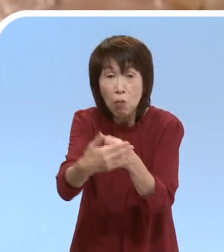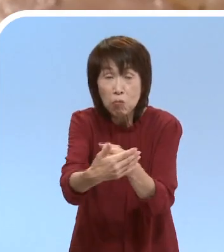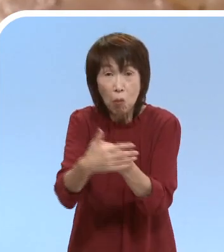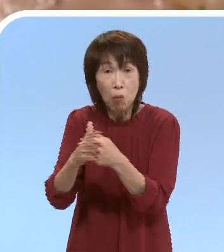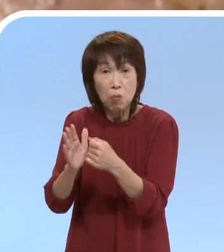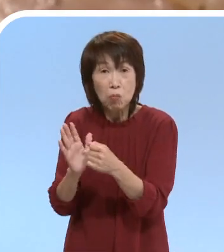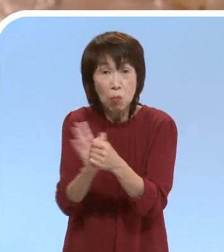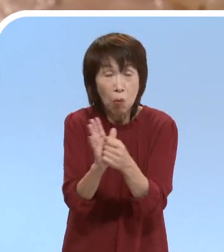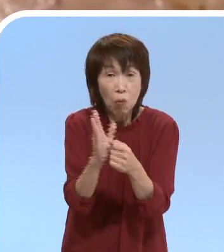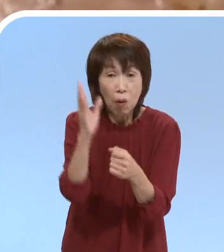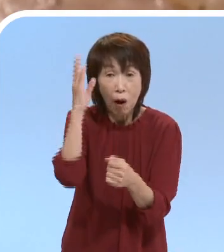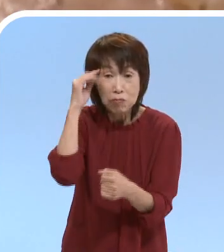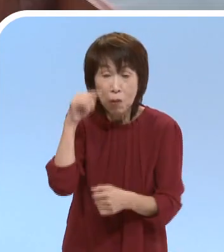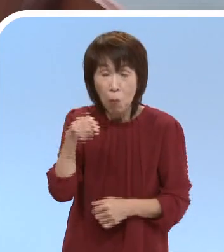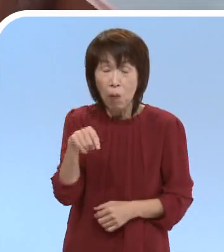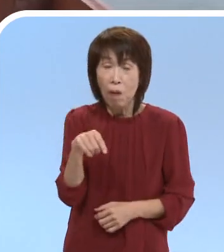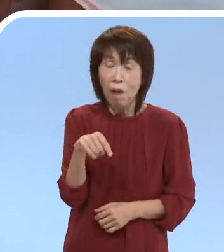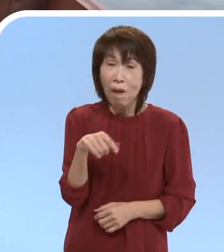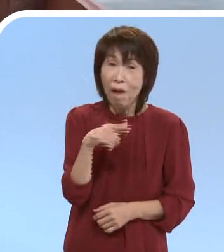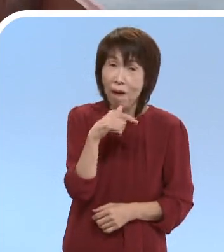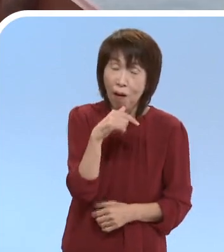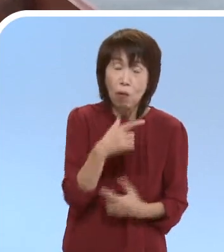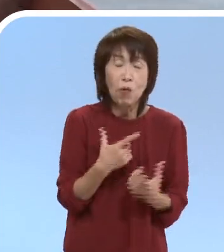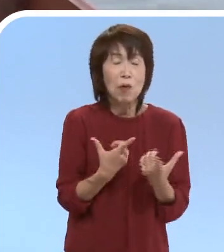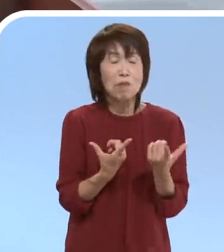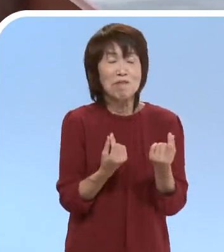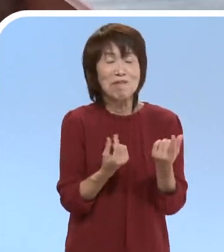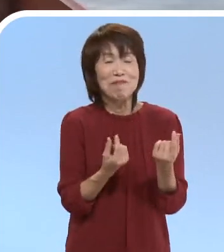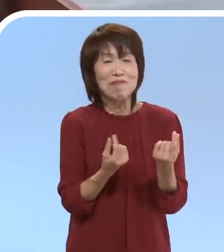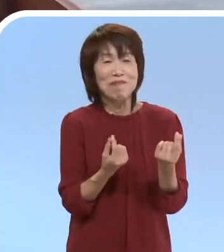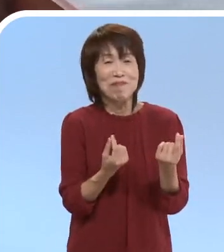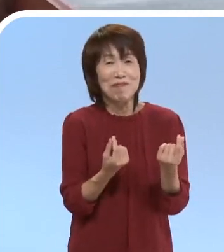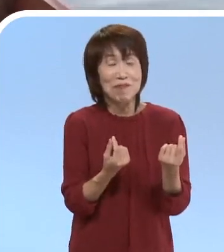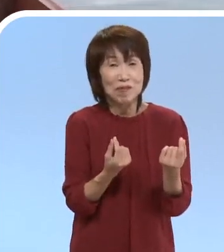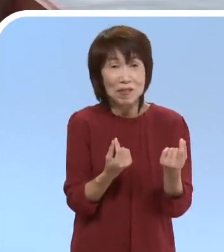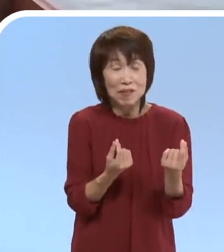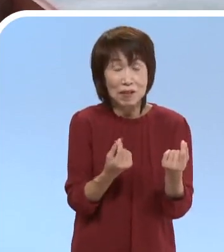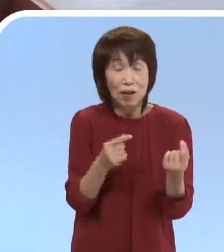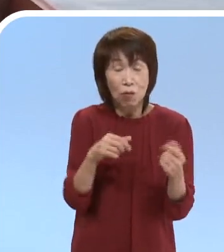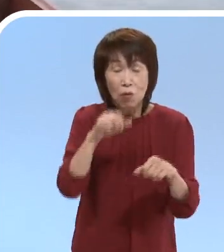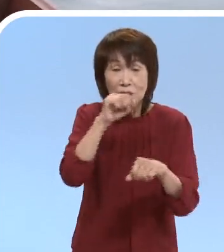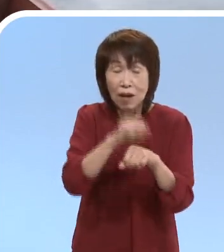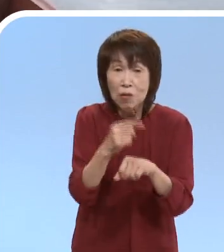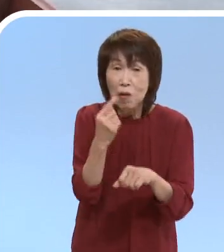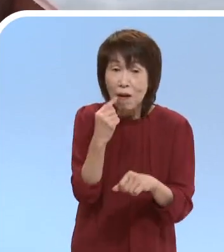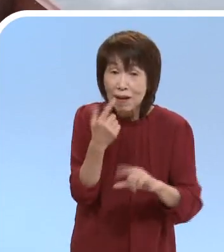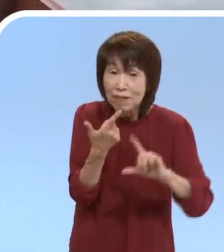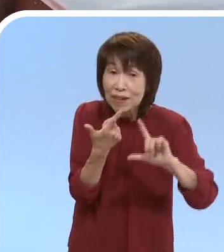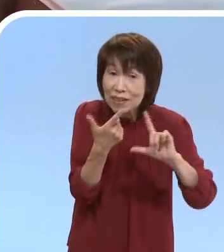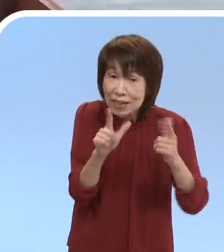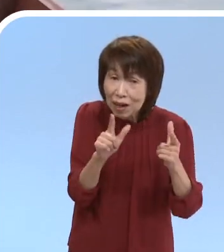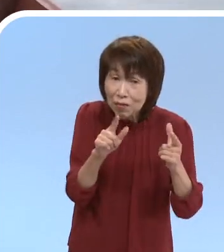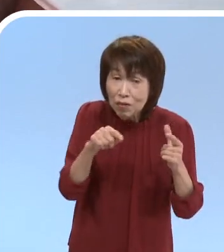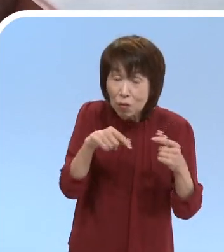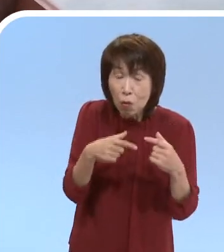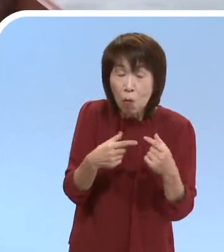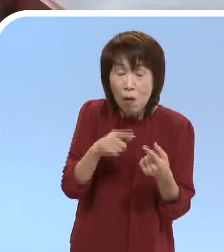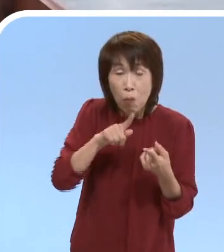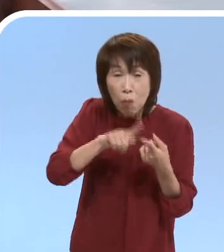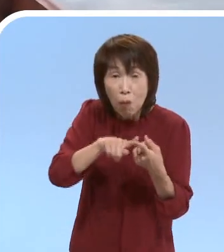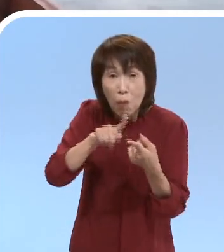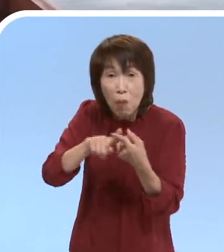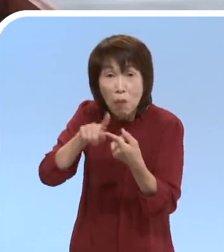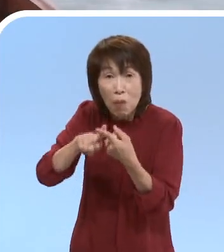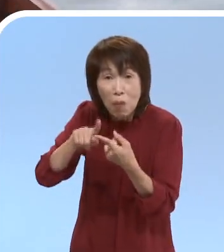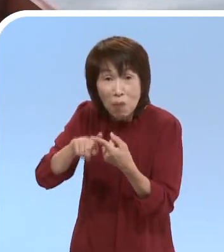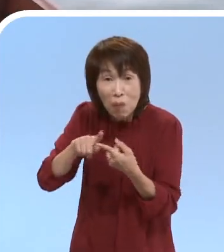もち役みたいな、 あ、まあ、まさにそのとお肉とか魚介類とかお野菜とかね、うん、 え ー、違うその味を持った